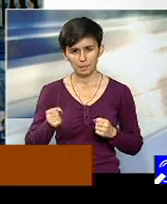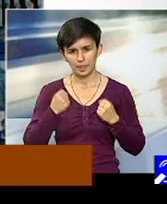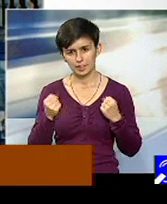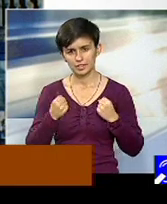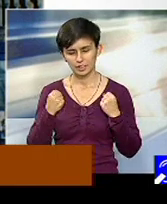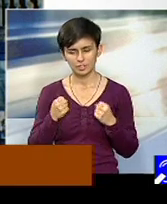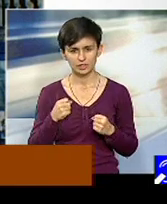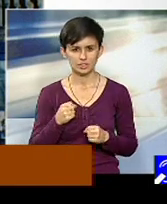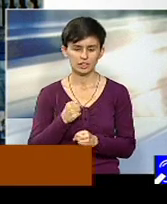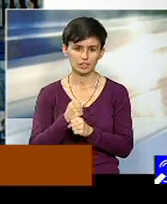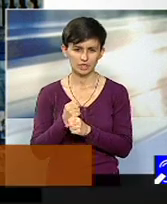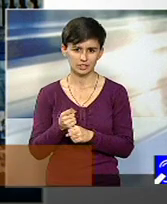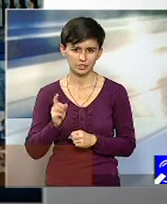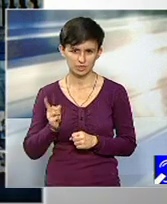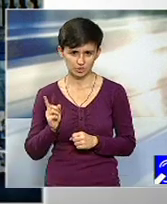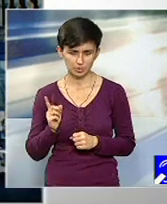ocupă. Dar